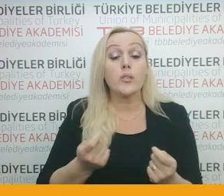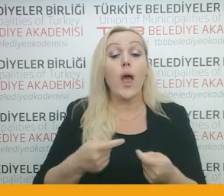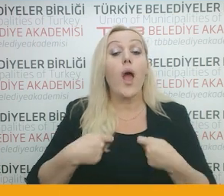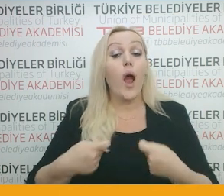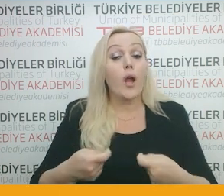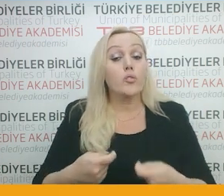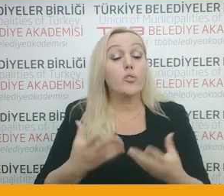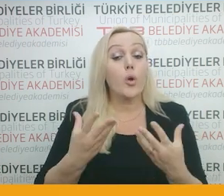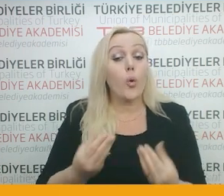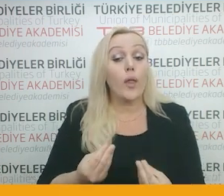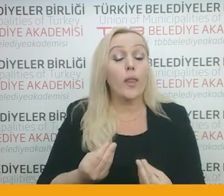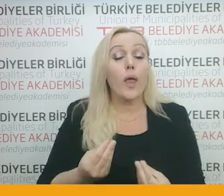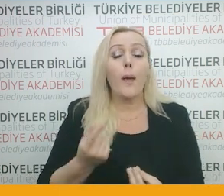paranın